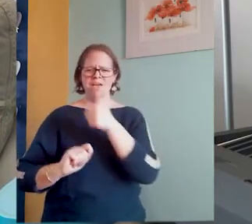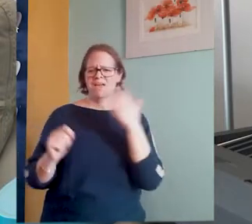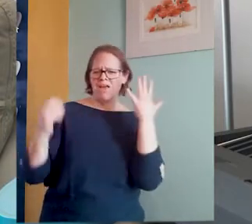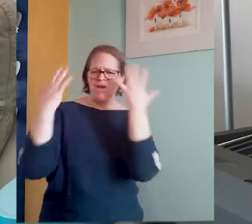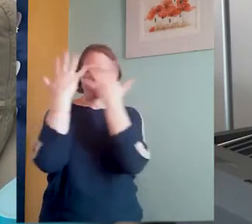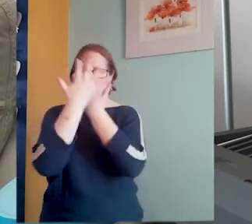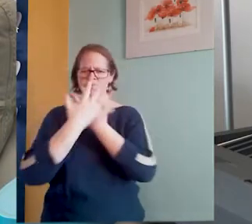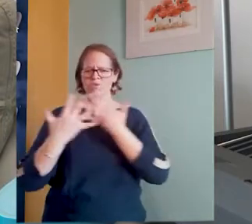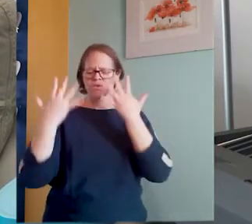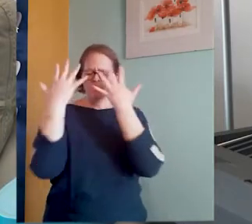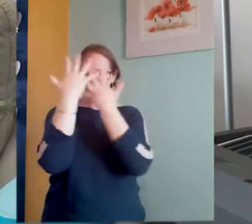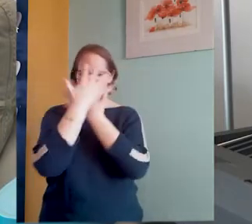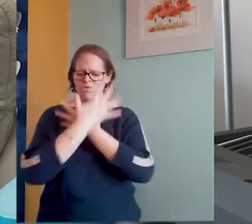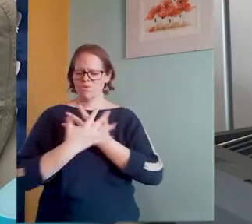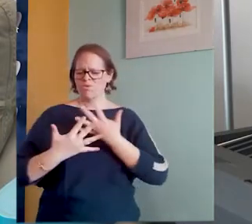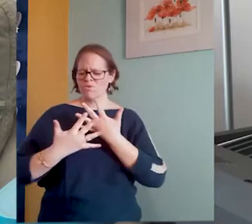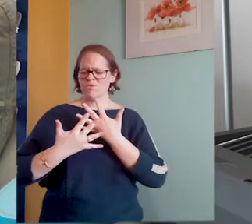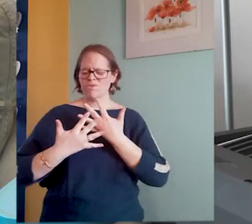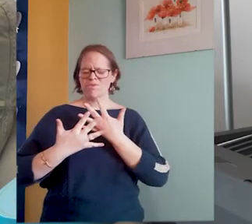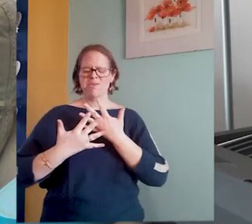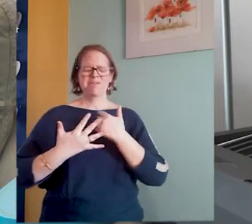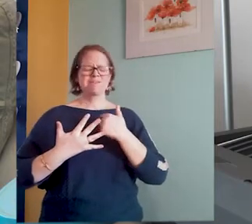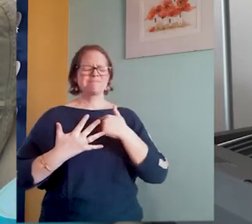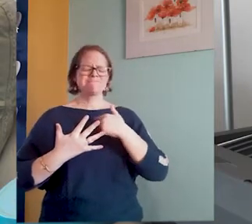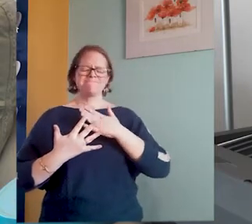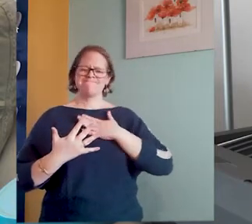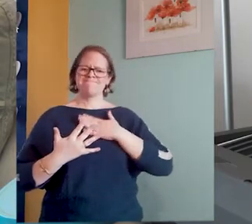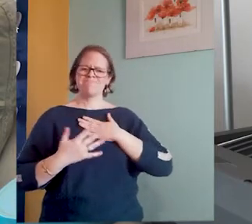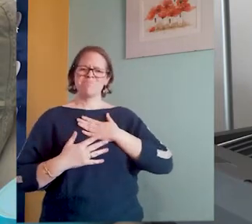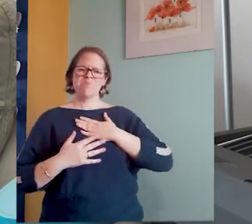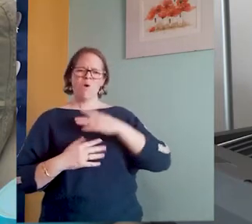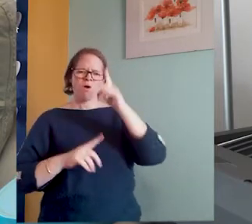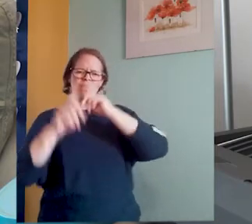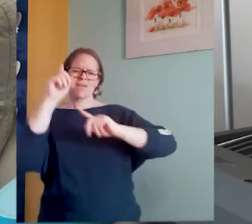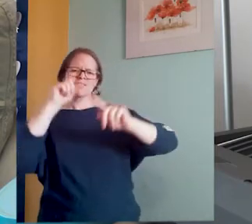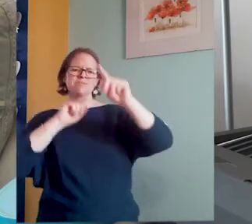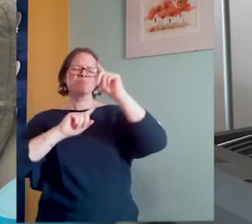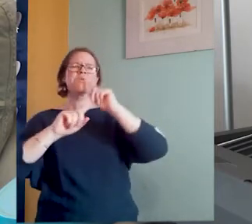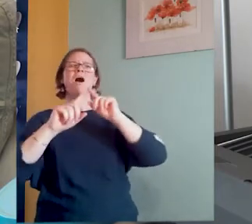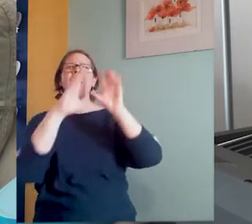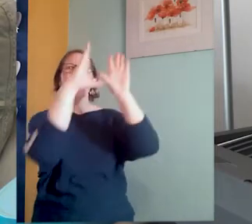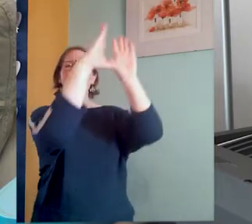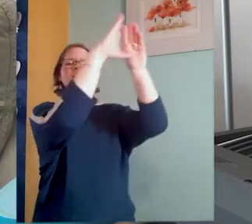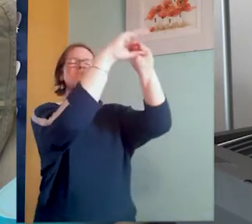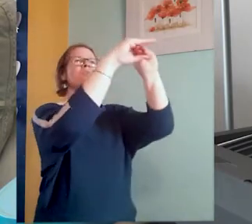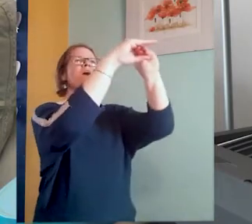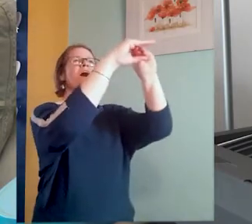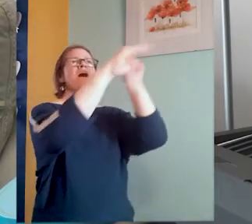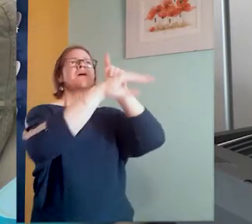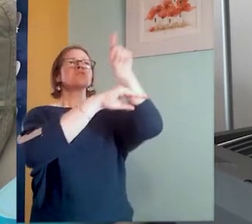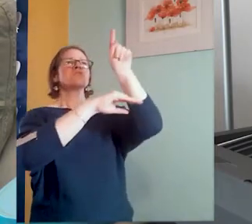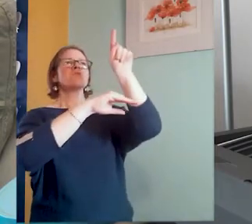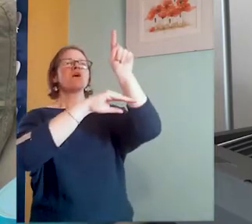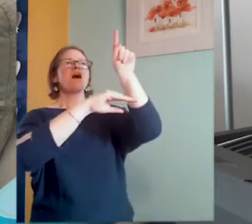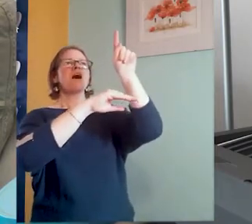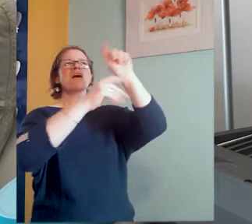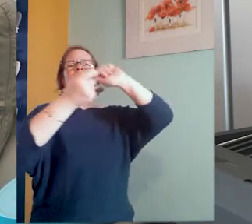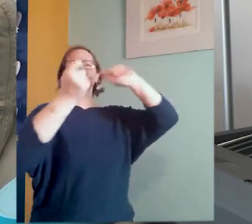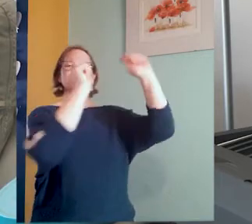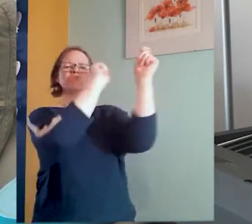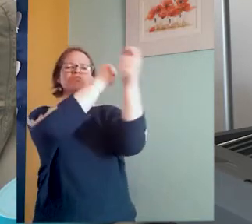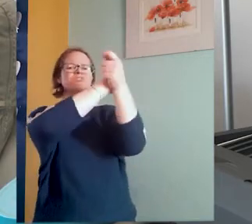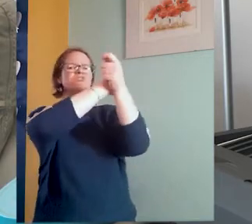en toi. Car toi, tu ne changes pas. Merci, Seigneur, pour ce roc inébranlable.